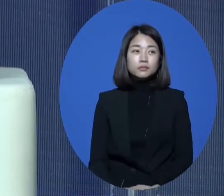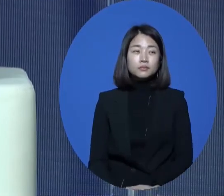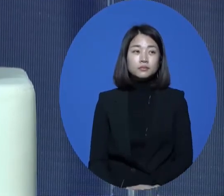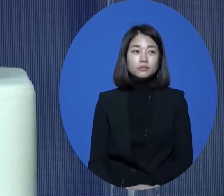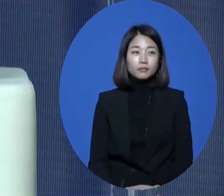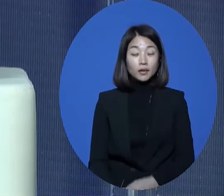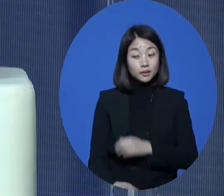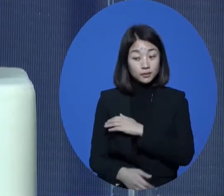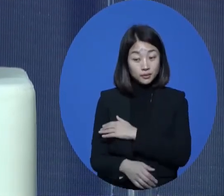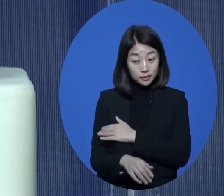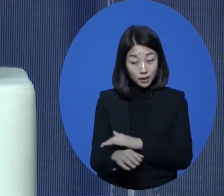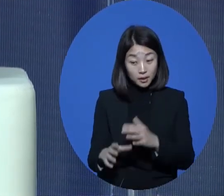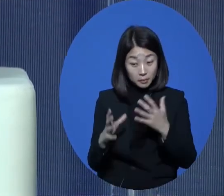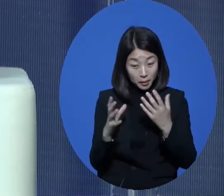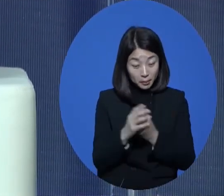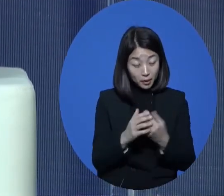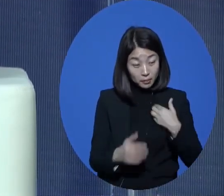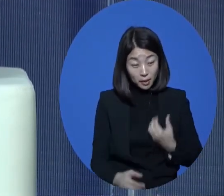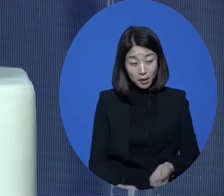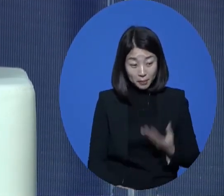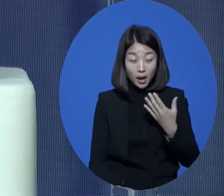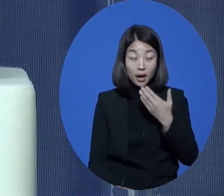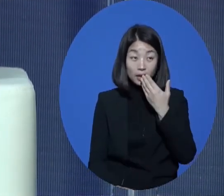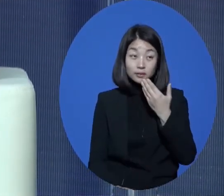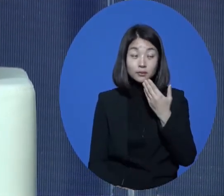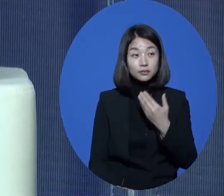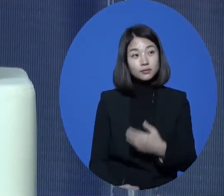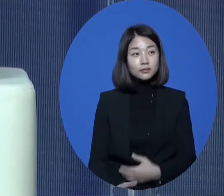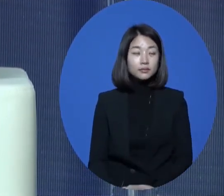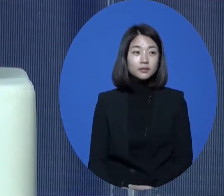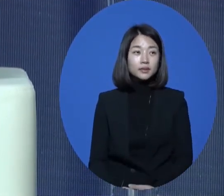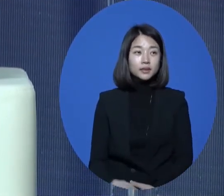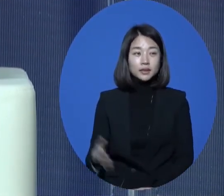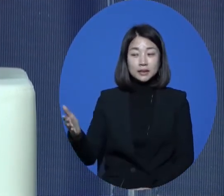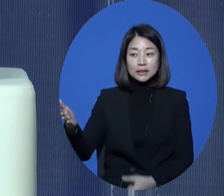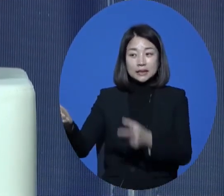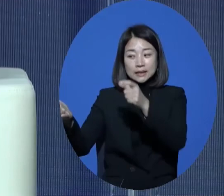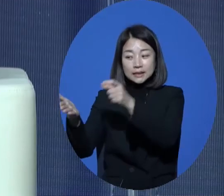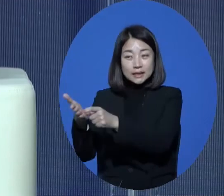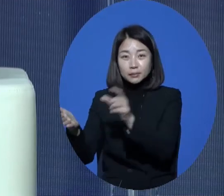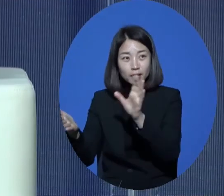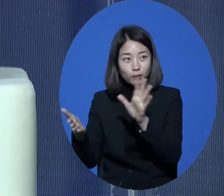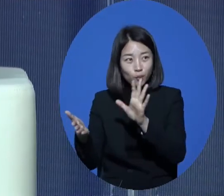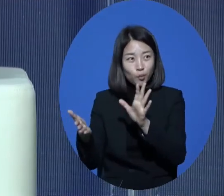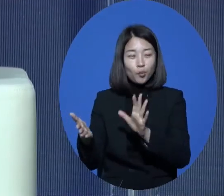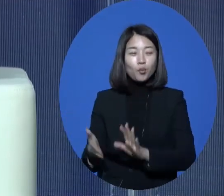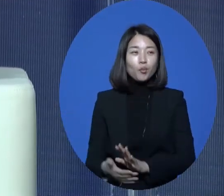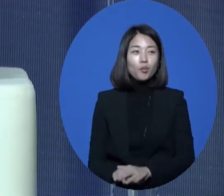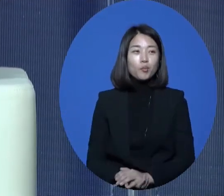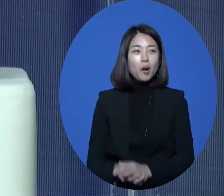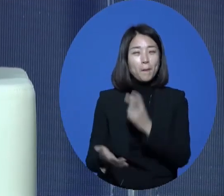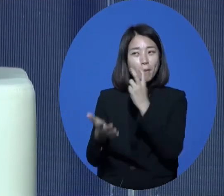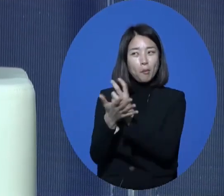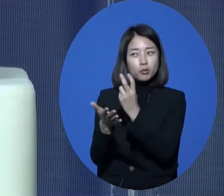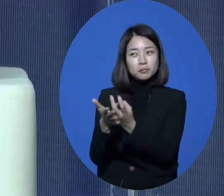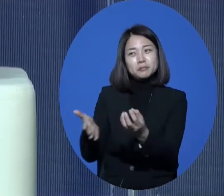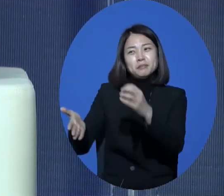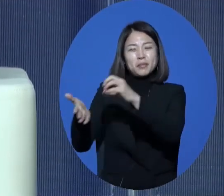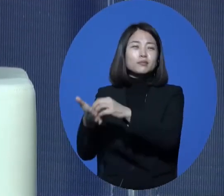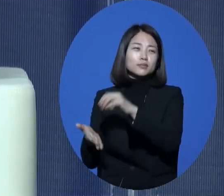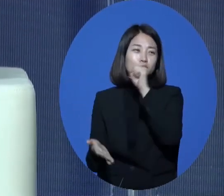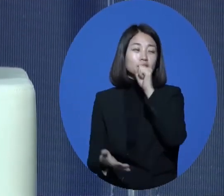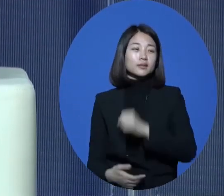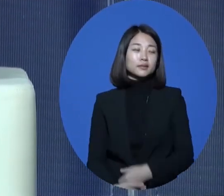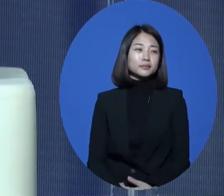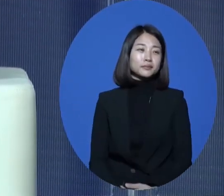될 것이라고 생각이 들고요. 이게 지침의 수준이 아닌 걸로 만들어지면 아마 이제 코로나가